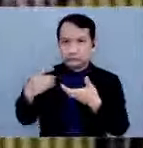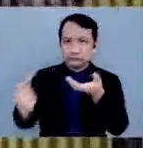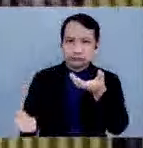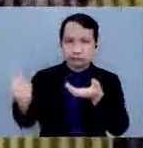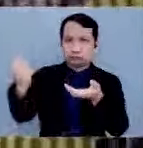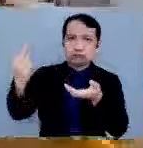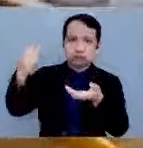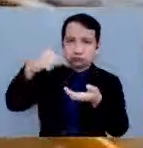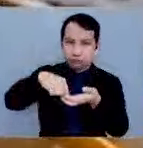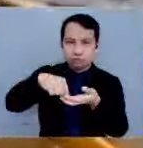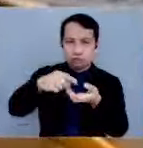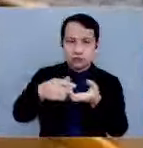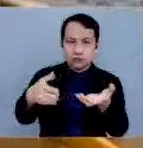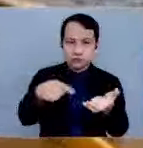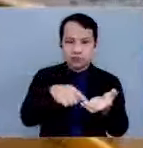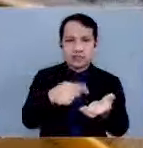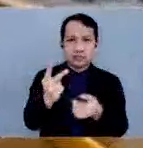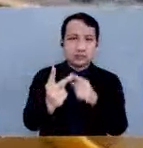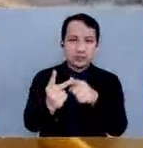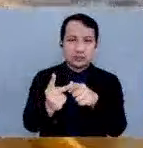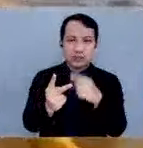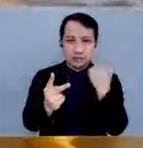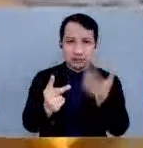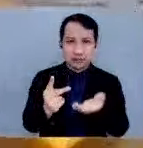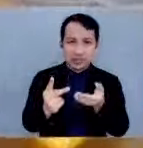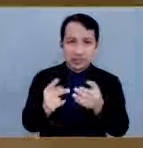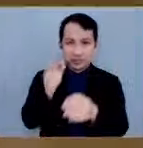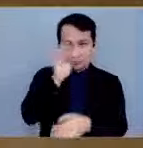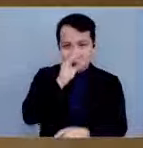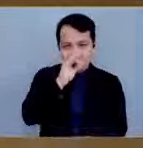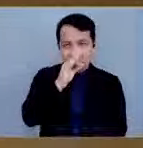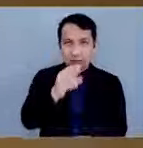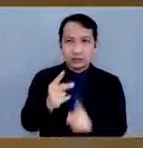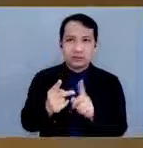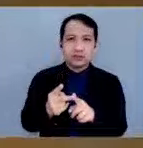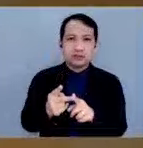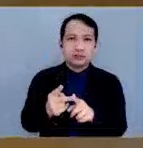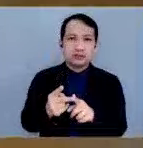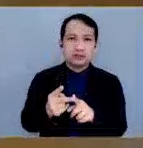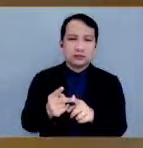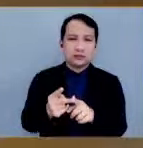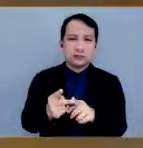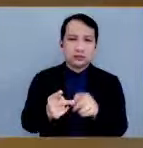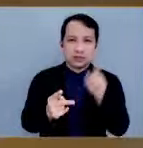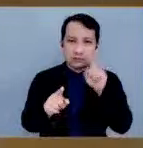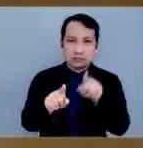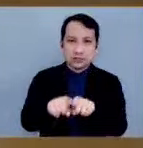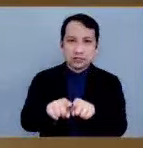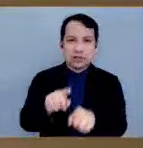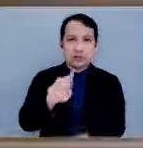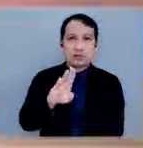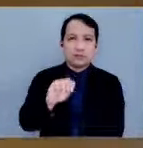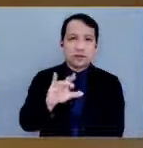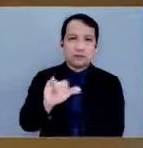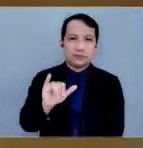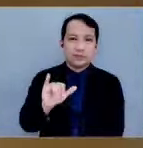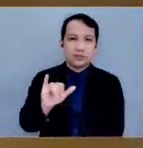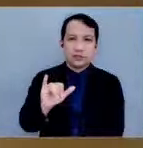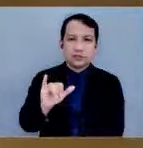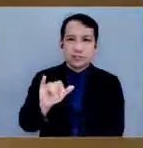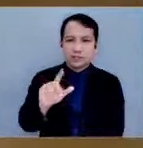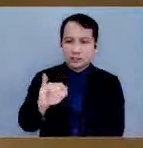dalawang nasawing Pinoy seafarer sa pinasabugang MV True Confidence, ang kanyang kuya na si Bobby Silvestre. Ang sakit lang